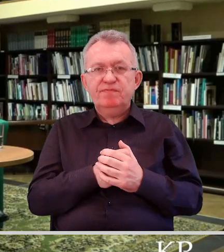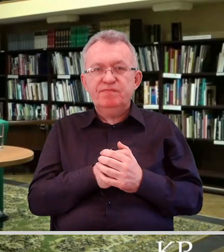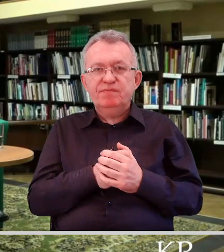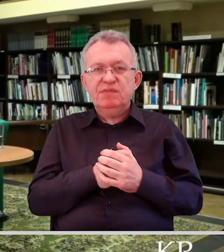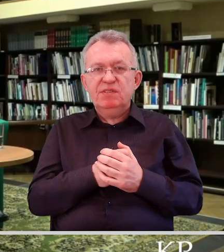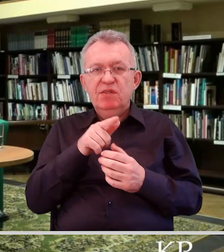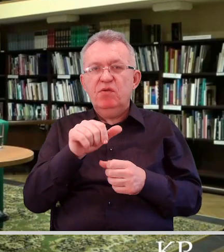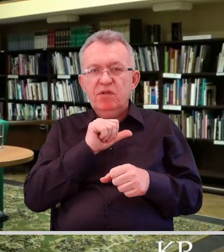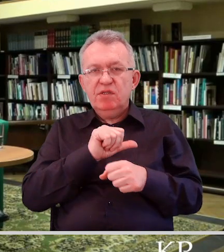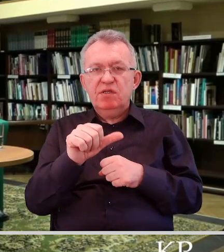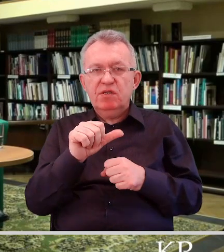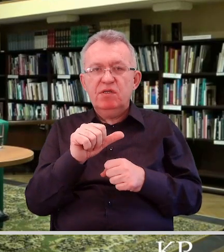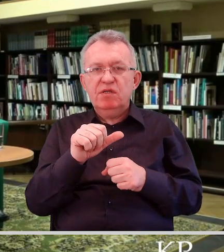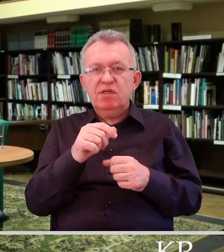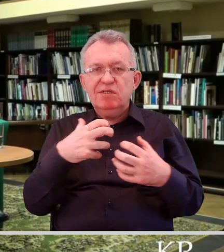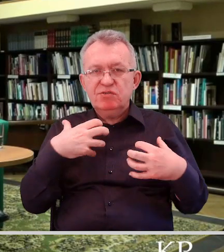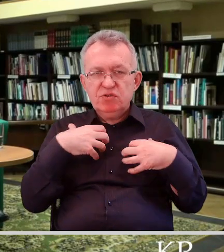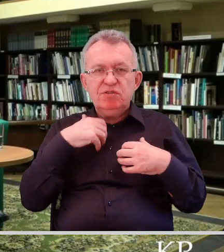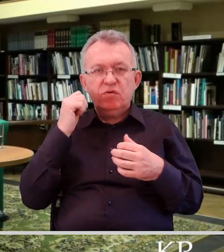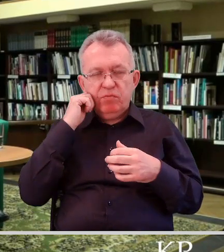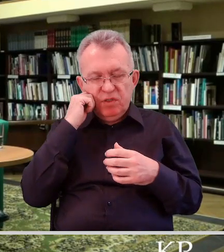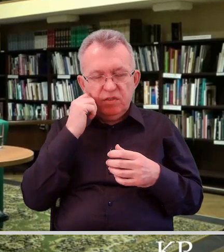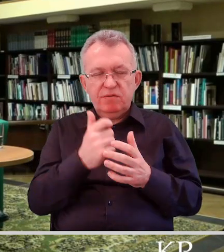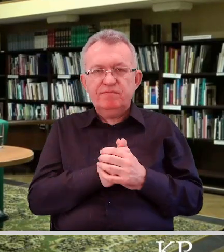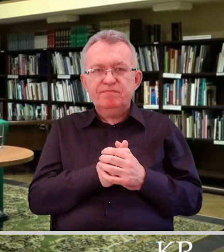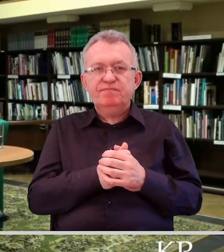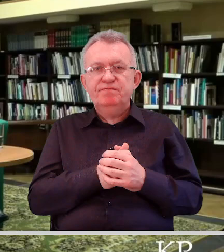to jest taki opis właśnie życia kobiety, no